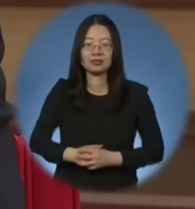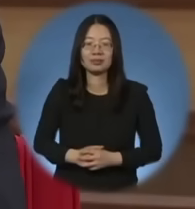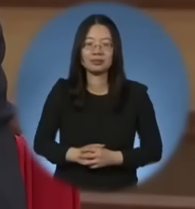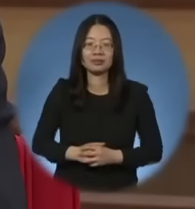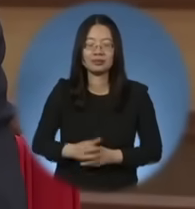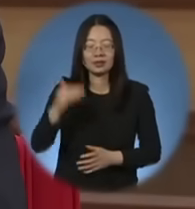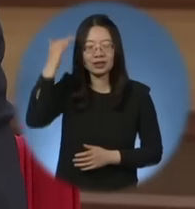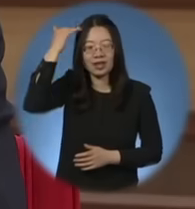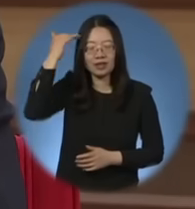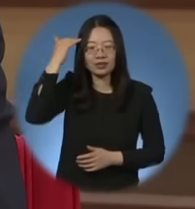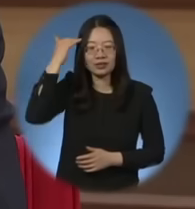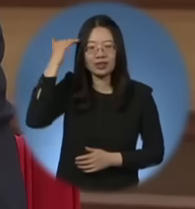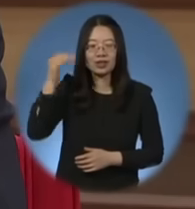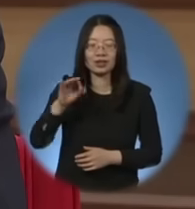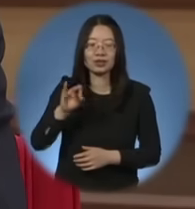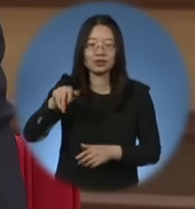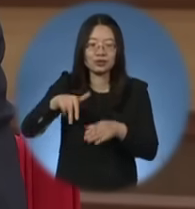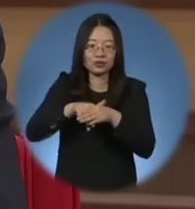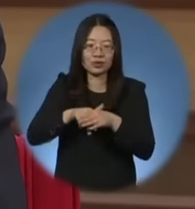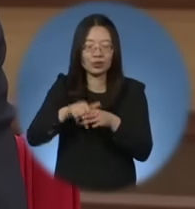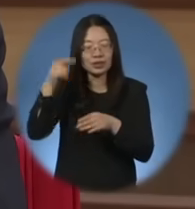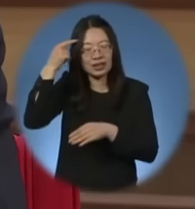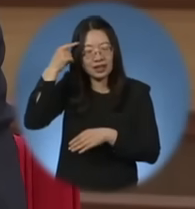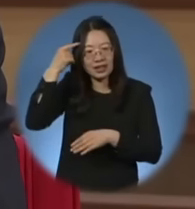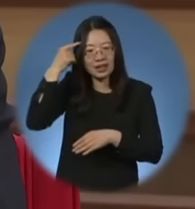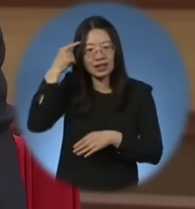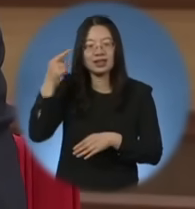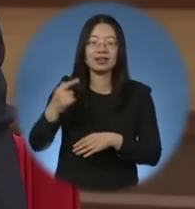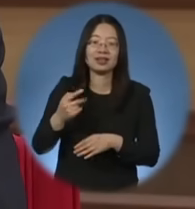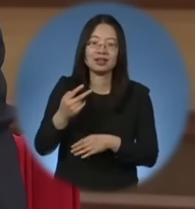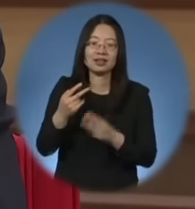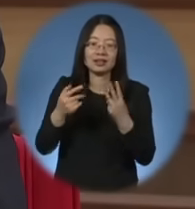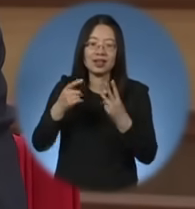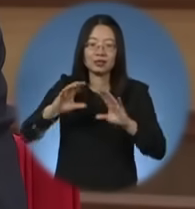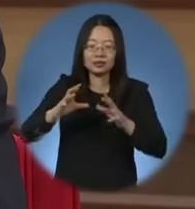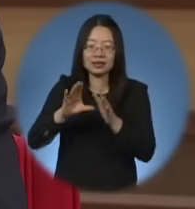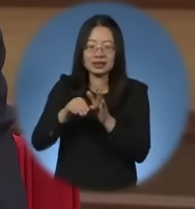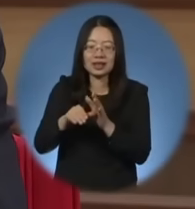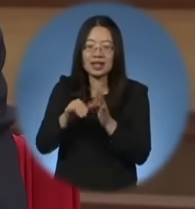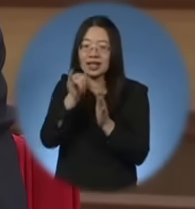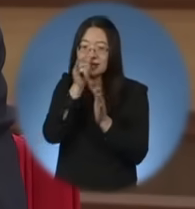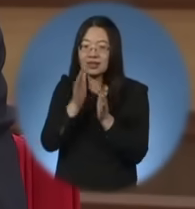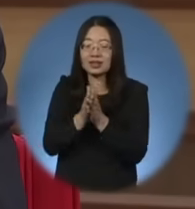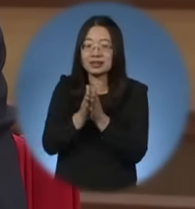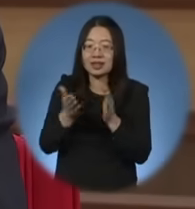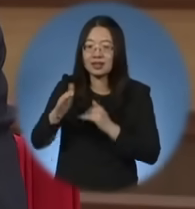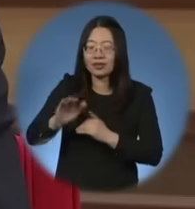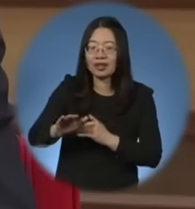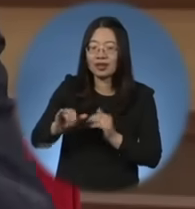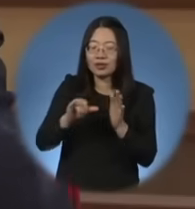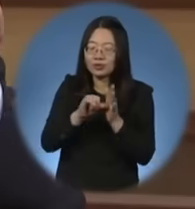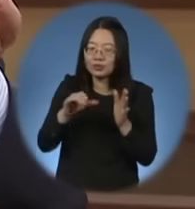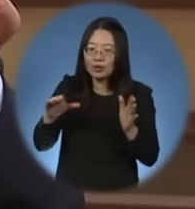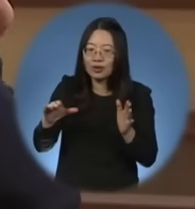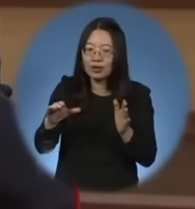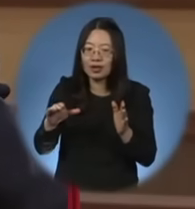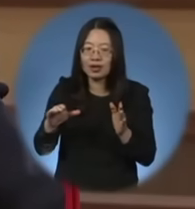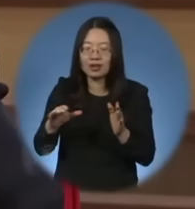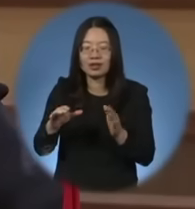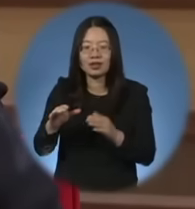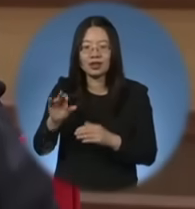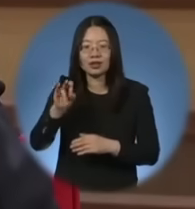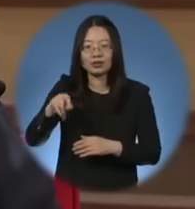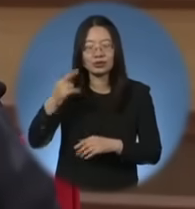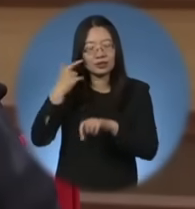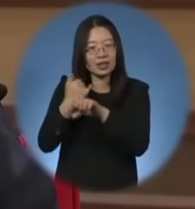번째는 한국에는 유교 사상이 삼국 시대에 들어왔기 왔는데 유명한